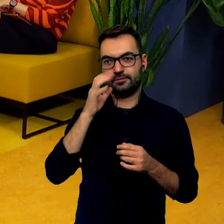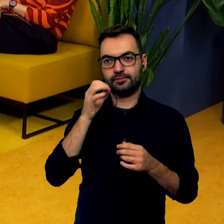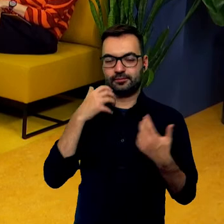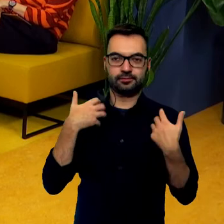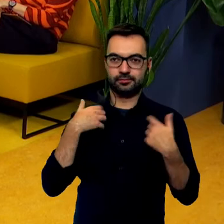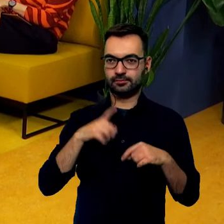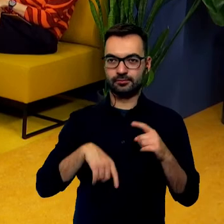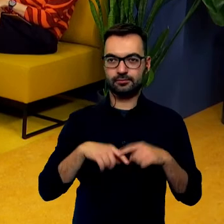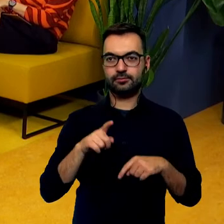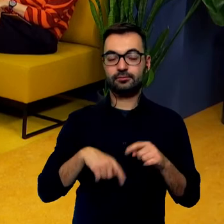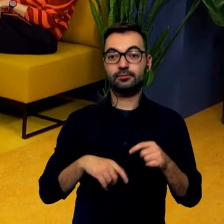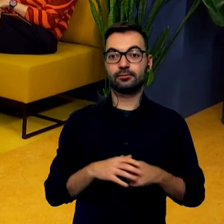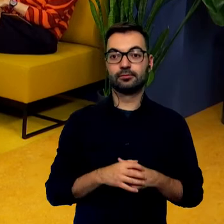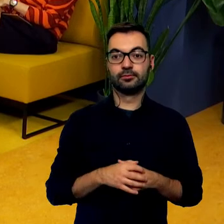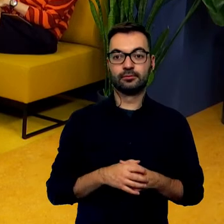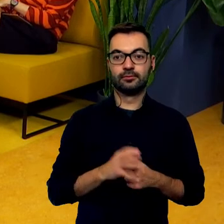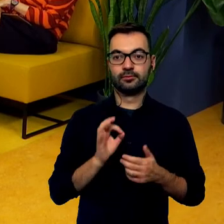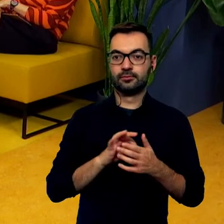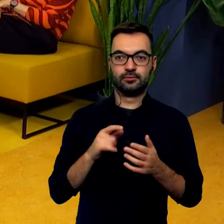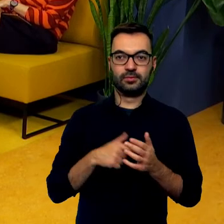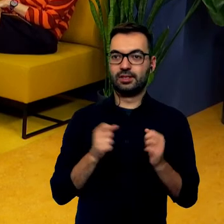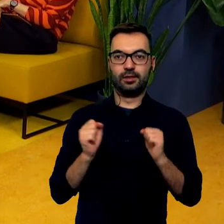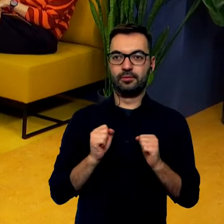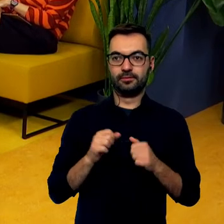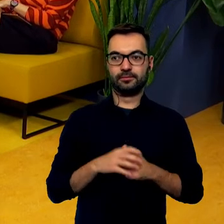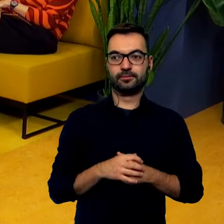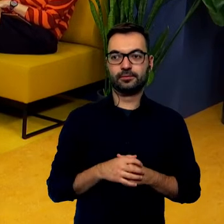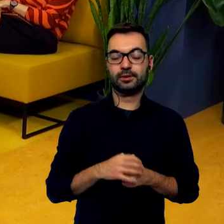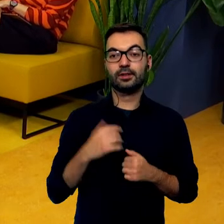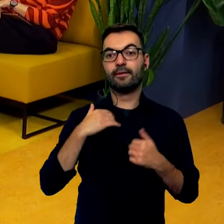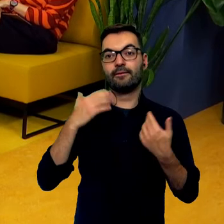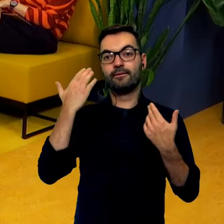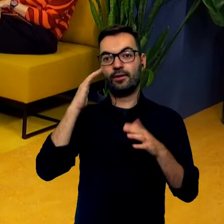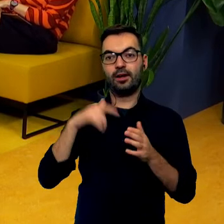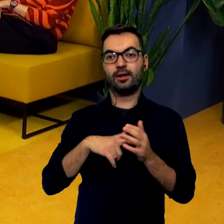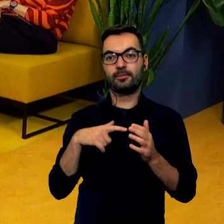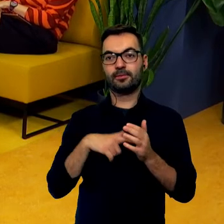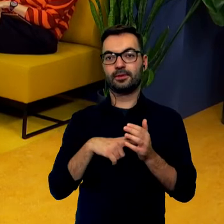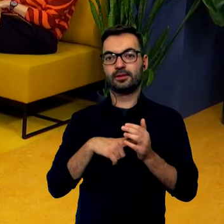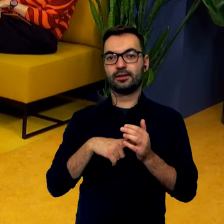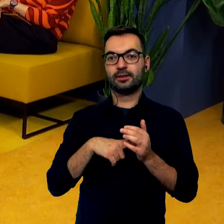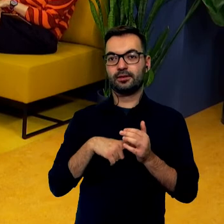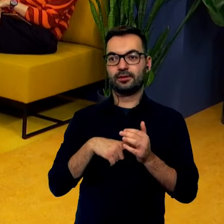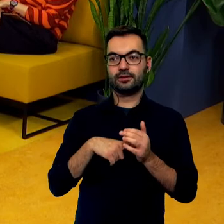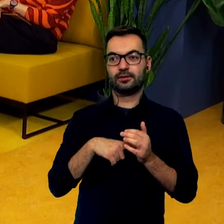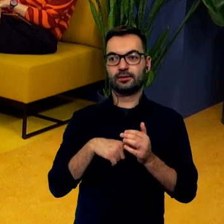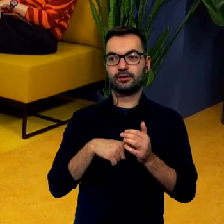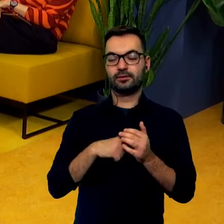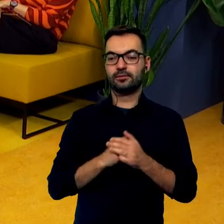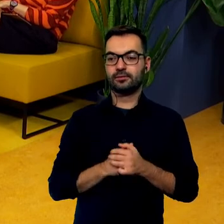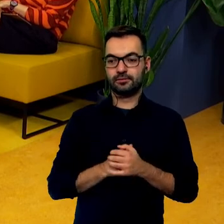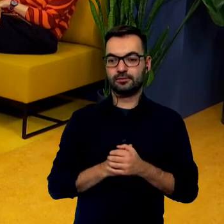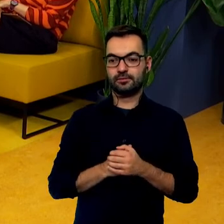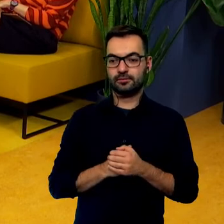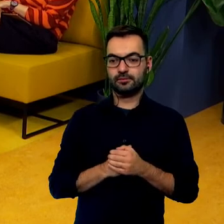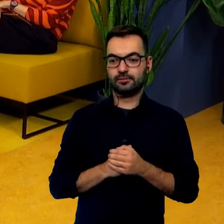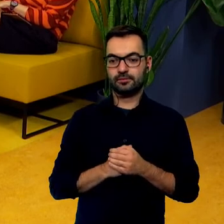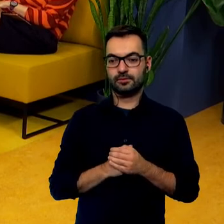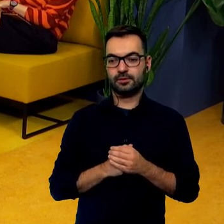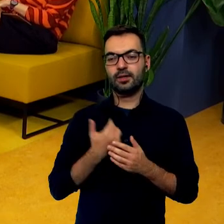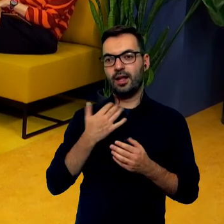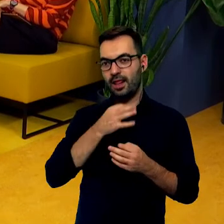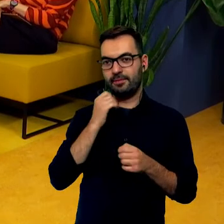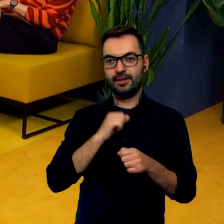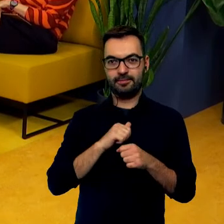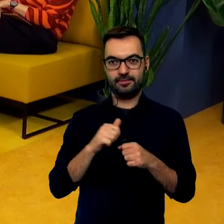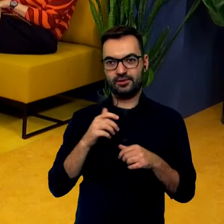codzienność każdego z nas, więc tego się akurat już nie bałem, ale wolałem być w tej już codzienności niż powiedzmy po tej ciemnej